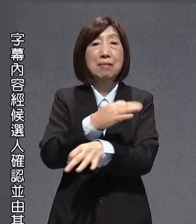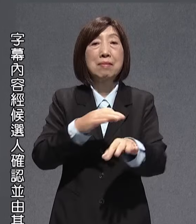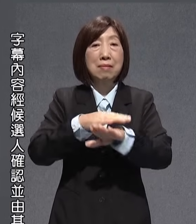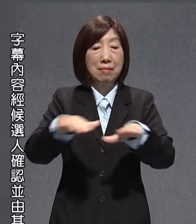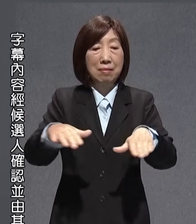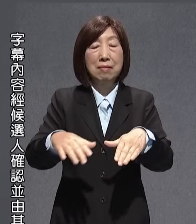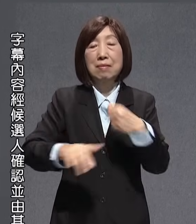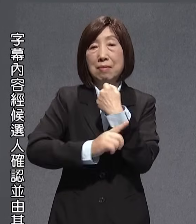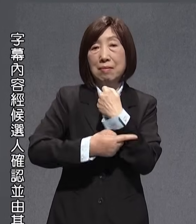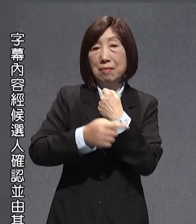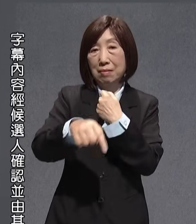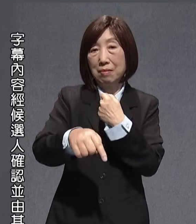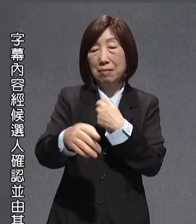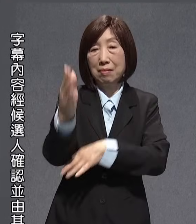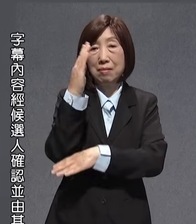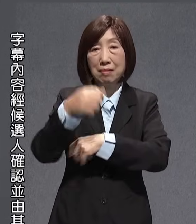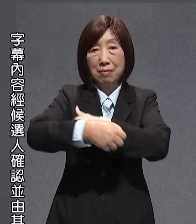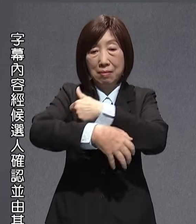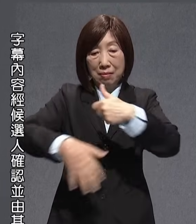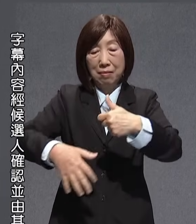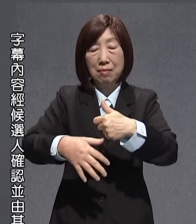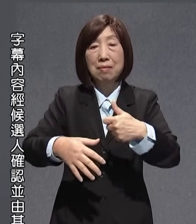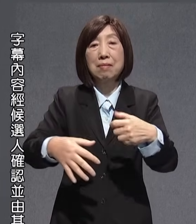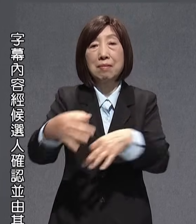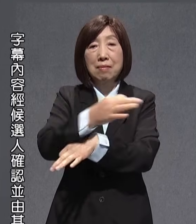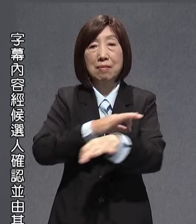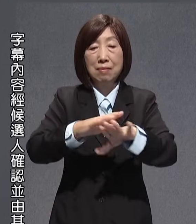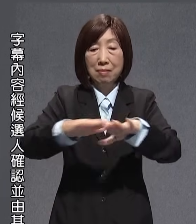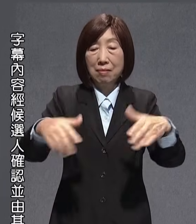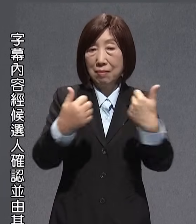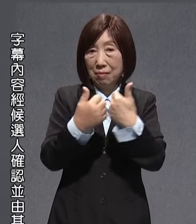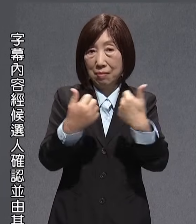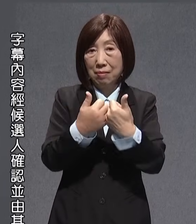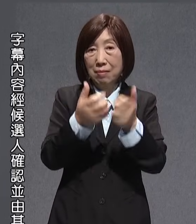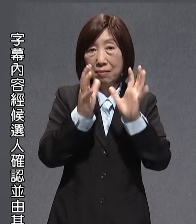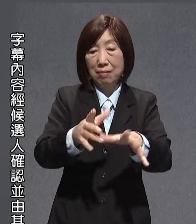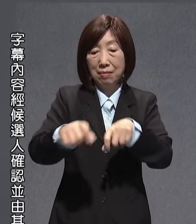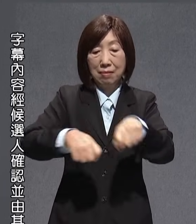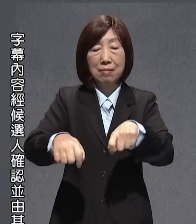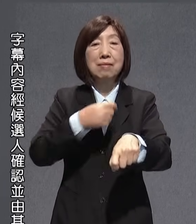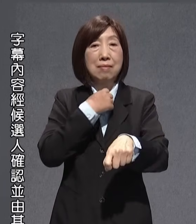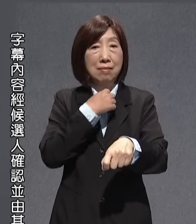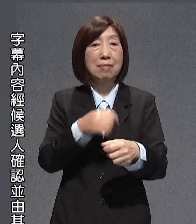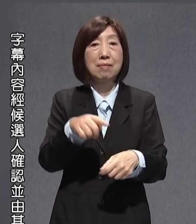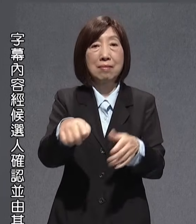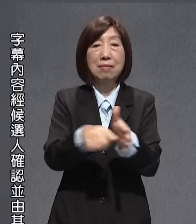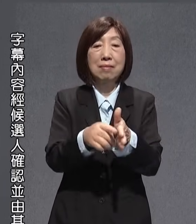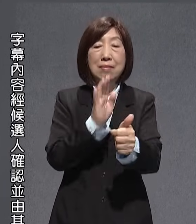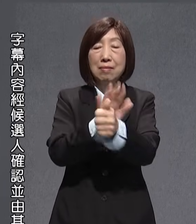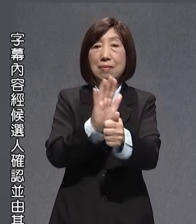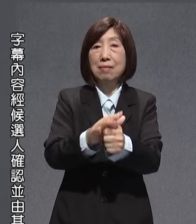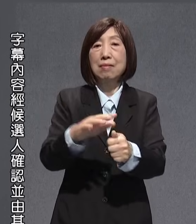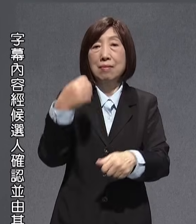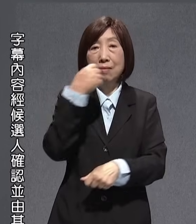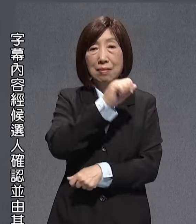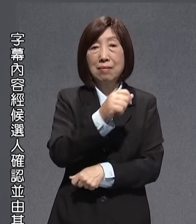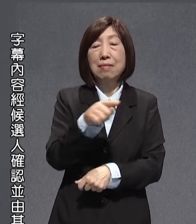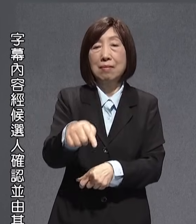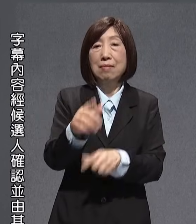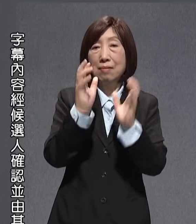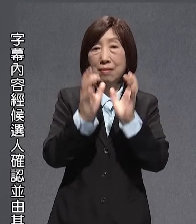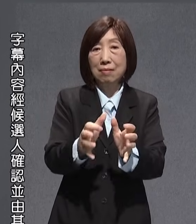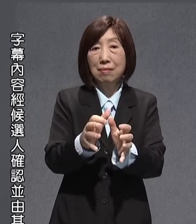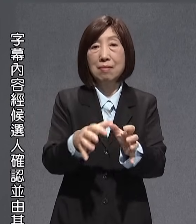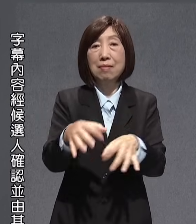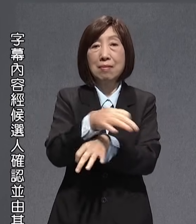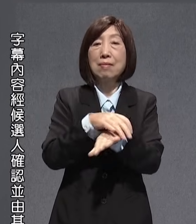部会的经济安全会议，制定经济安全政策，这才能够为台湾建立一个经济安全的环